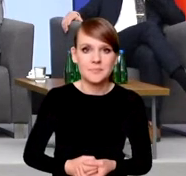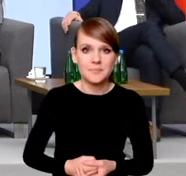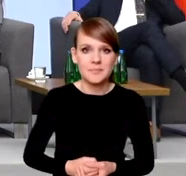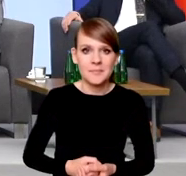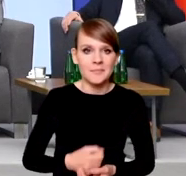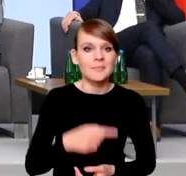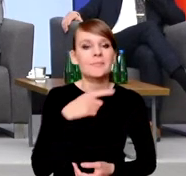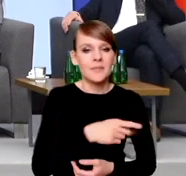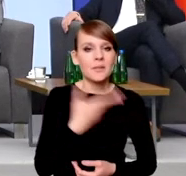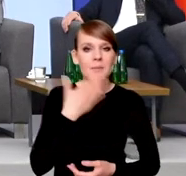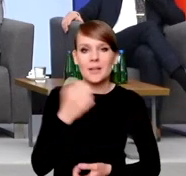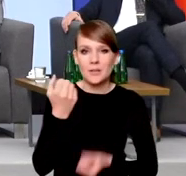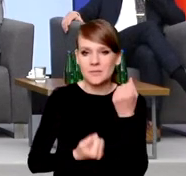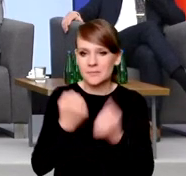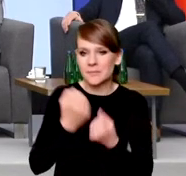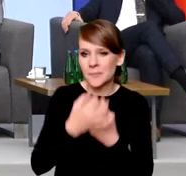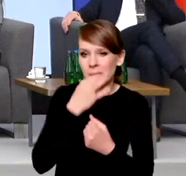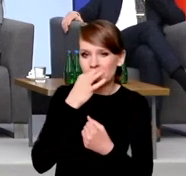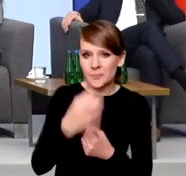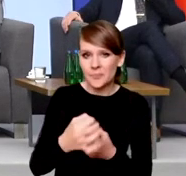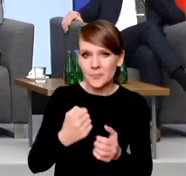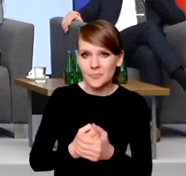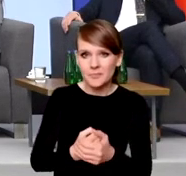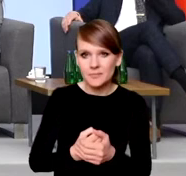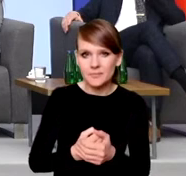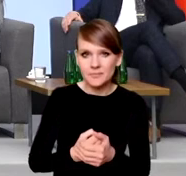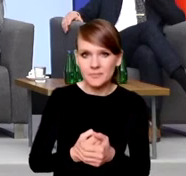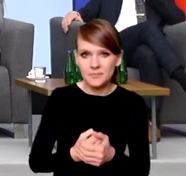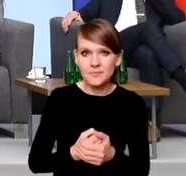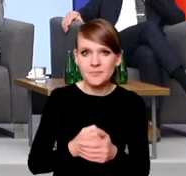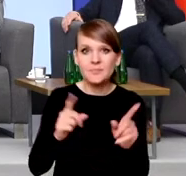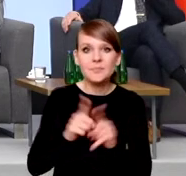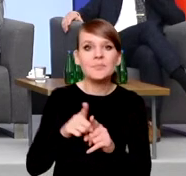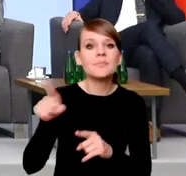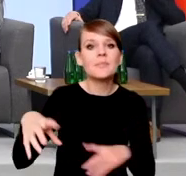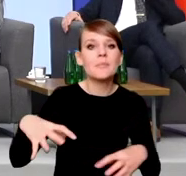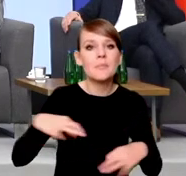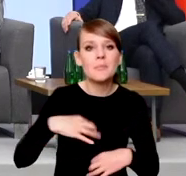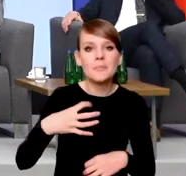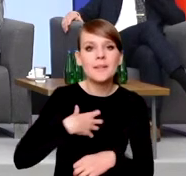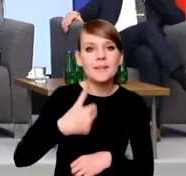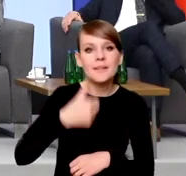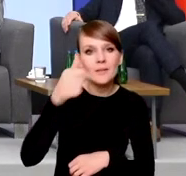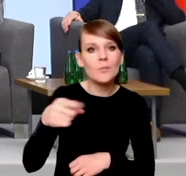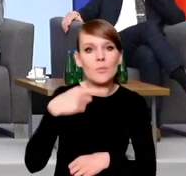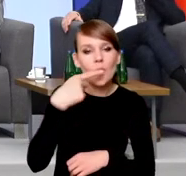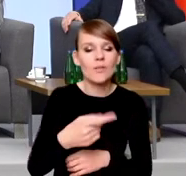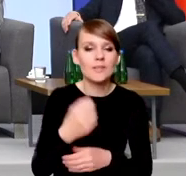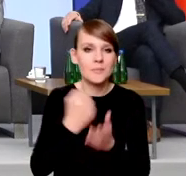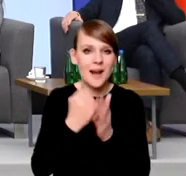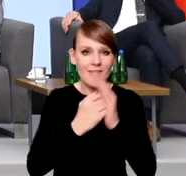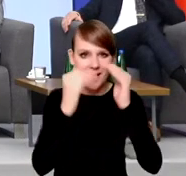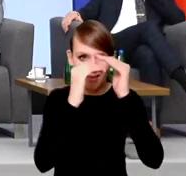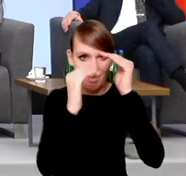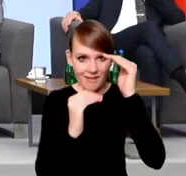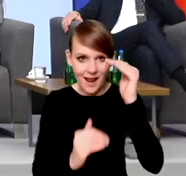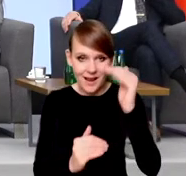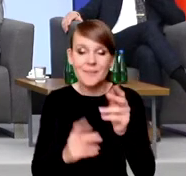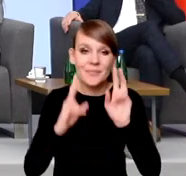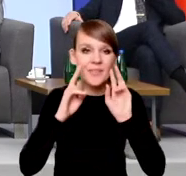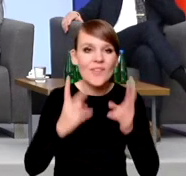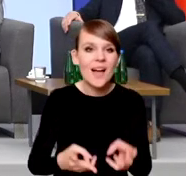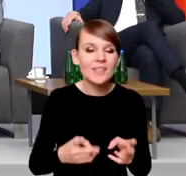pytanie w nawiązaniu też do tego, o czym pan rektor powiedział, o tej hierarchiczności. Rzeczywiście w tej